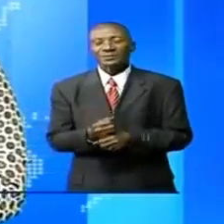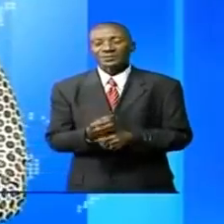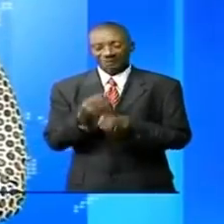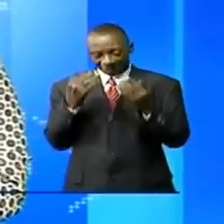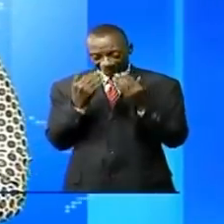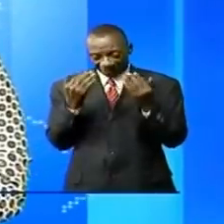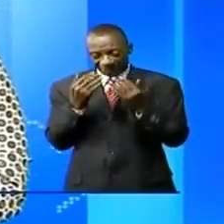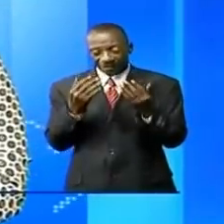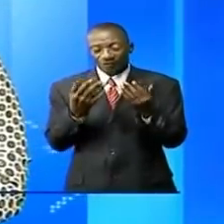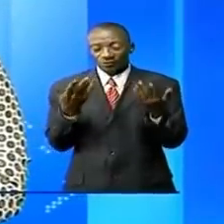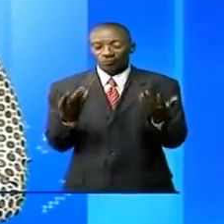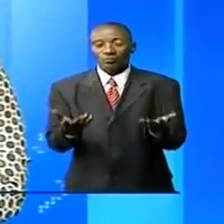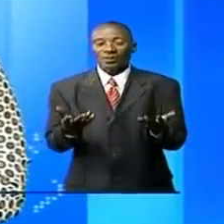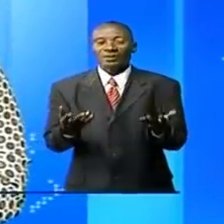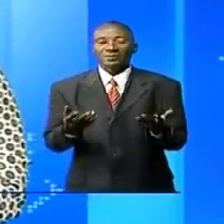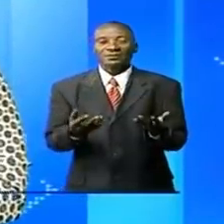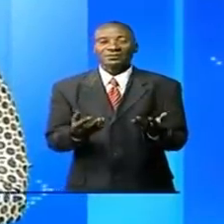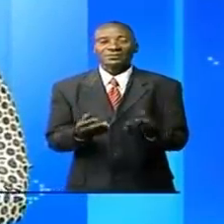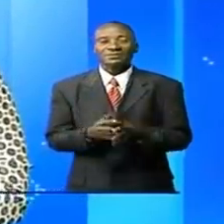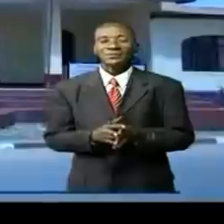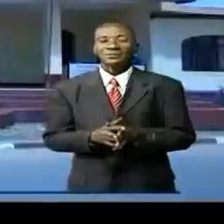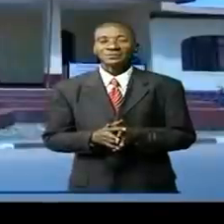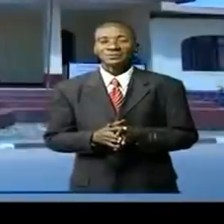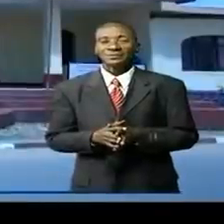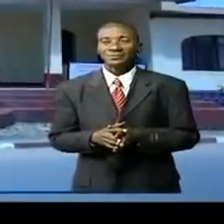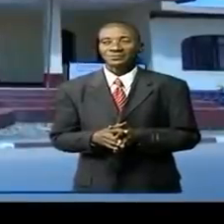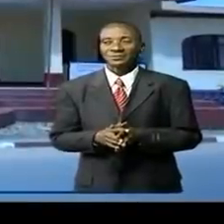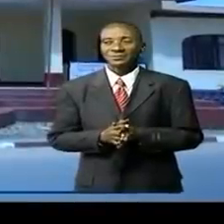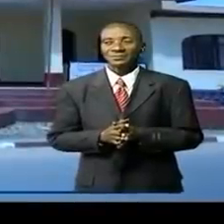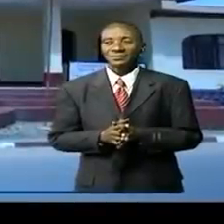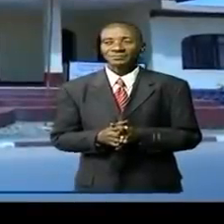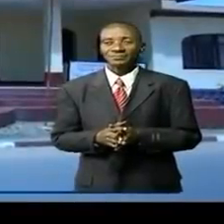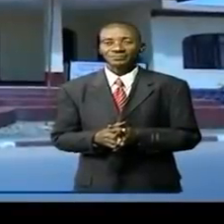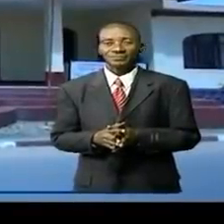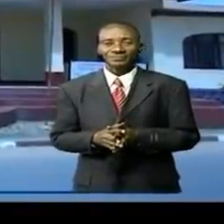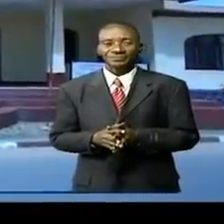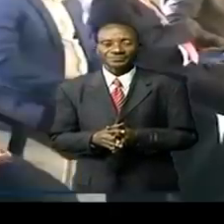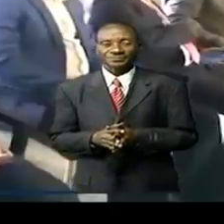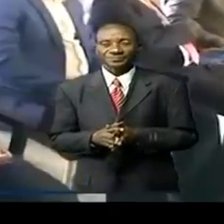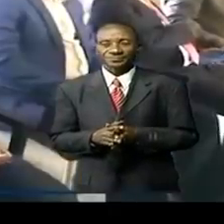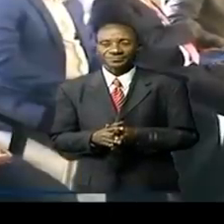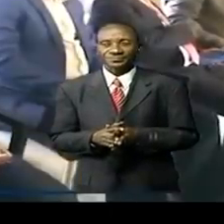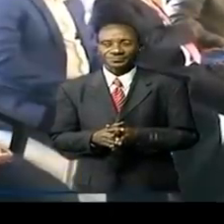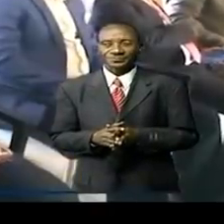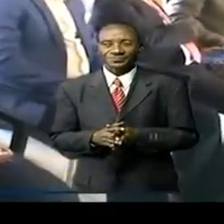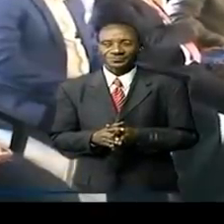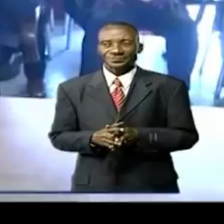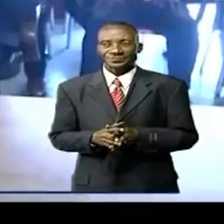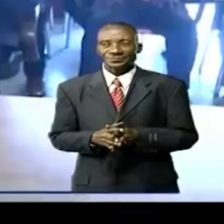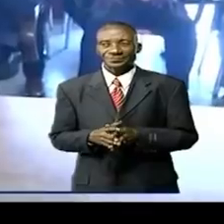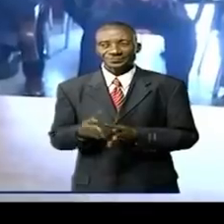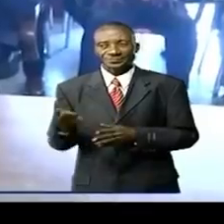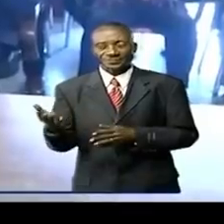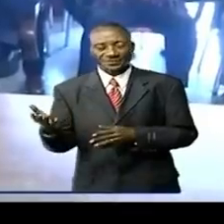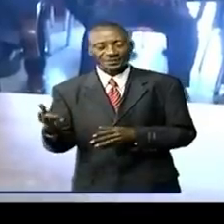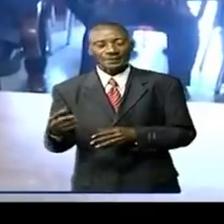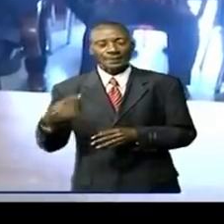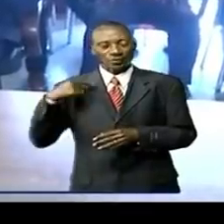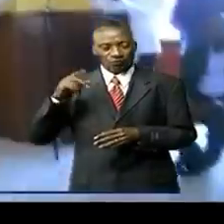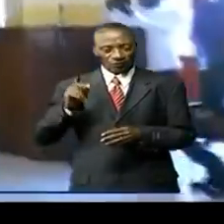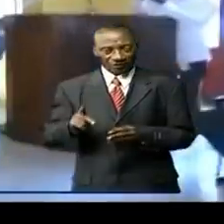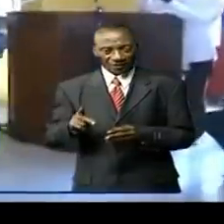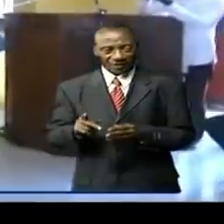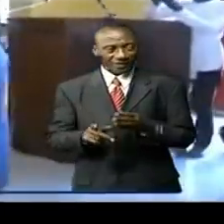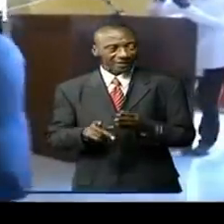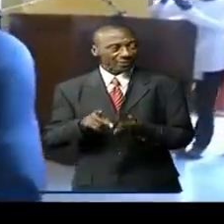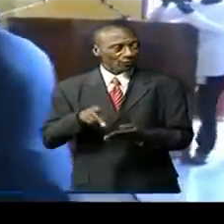gouverneur intérimaire Rodé Panda. C'est le gouverneur ad intérim, Afan Idriss Mangala, accompagné de membres de